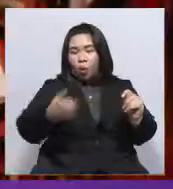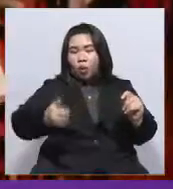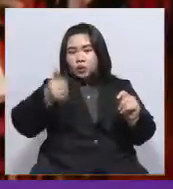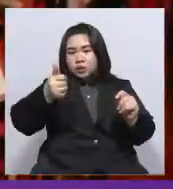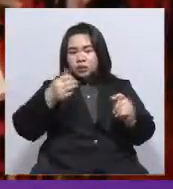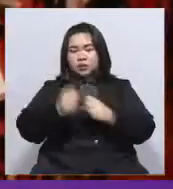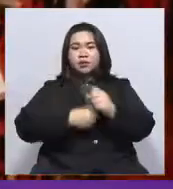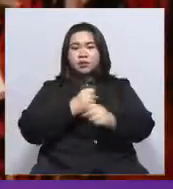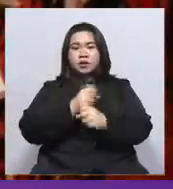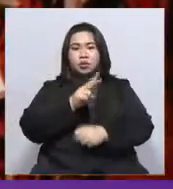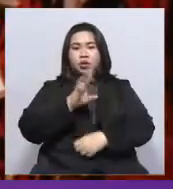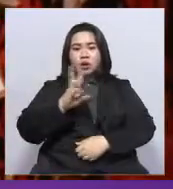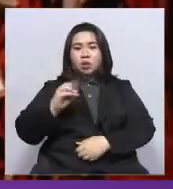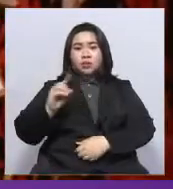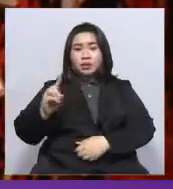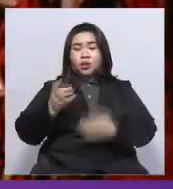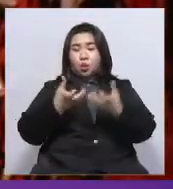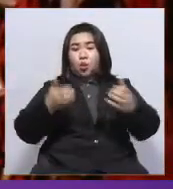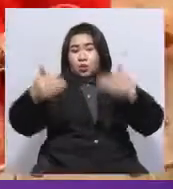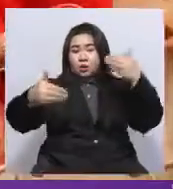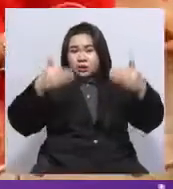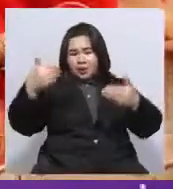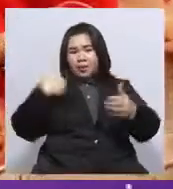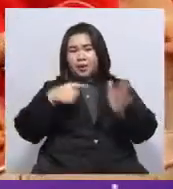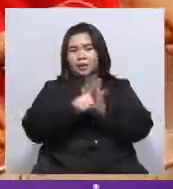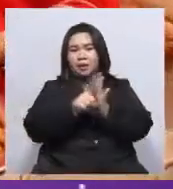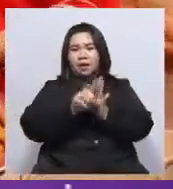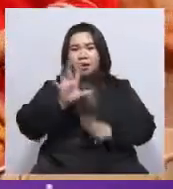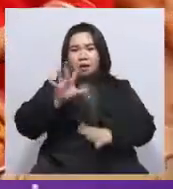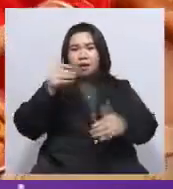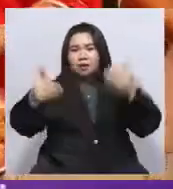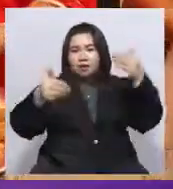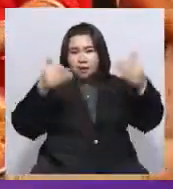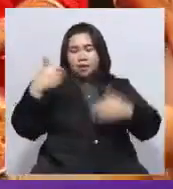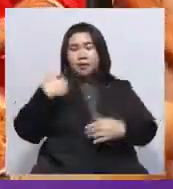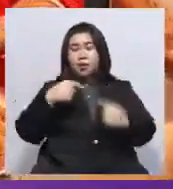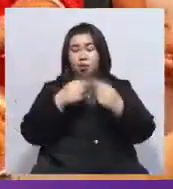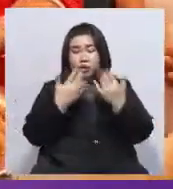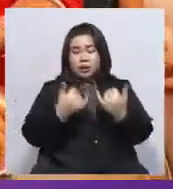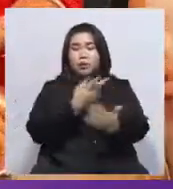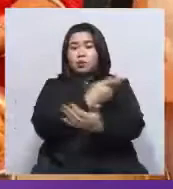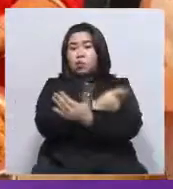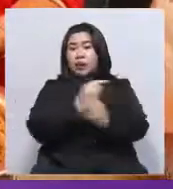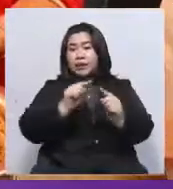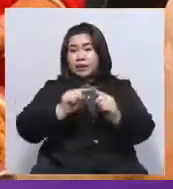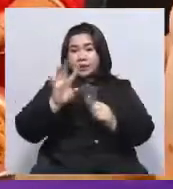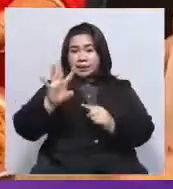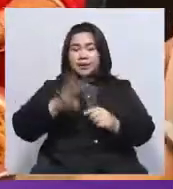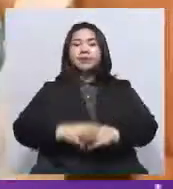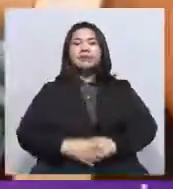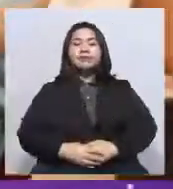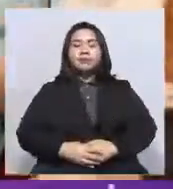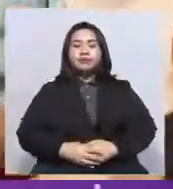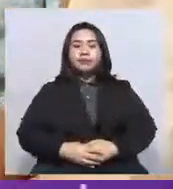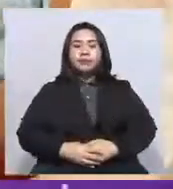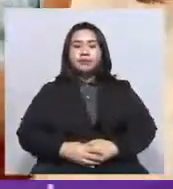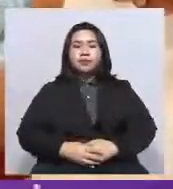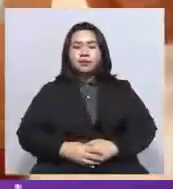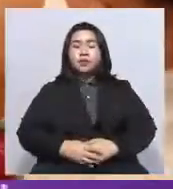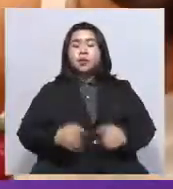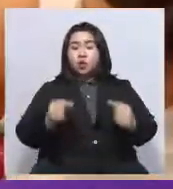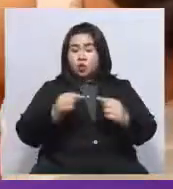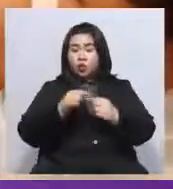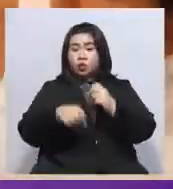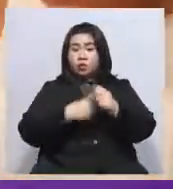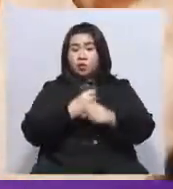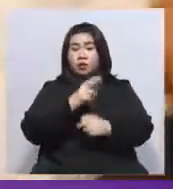ภาค2561กำหนดจัดกิจกรรมทั้งหมด5ครั้งในส่วนของจังหวัดภูเก็ตนี้เป็นครั้งที่4โดยการจัดงาน OTOP ภูมิภา